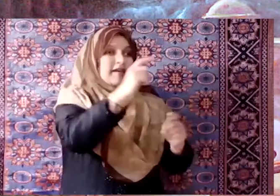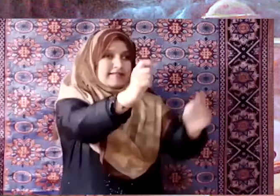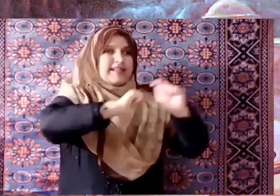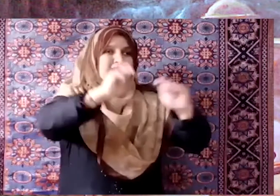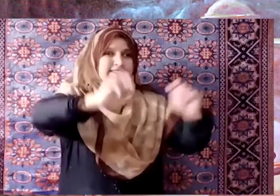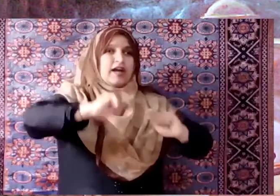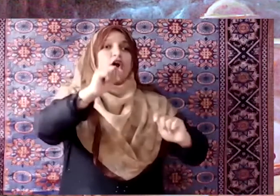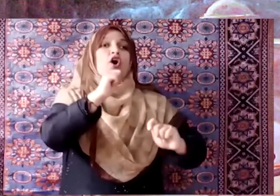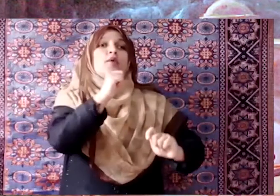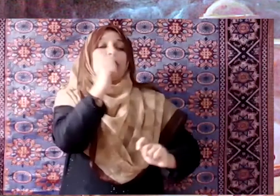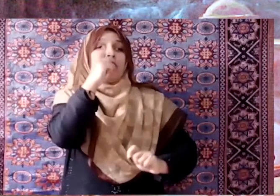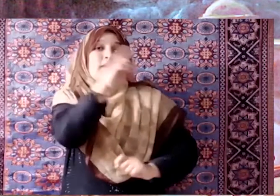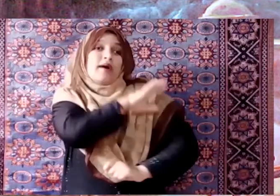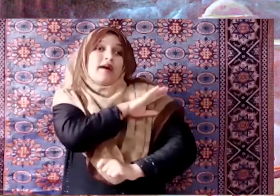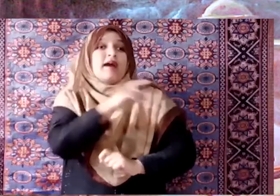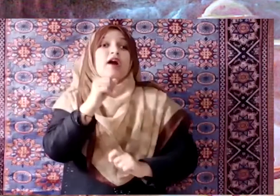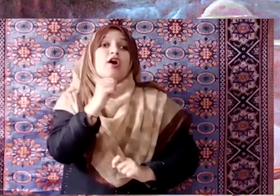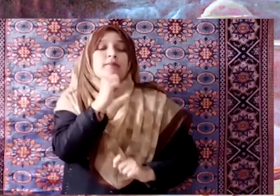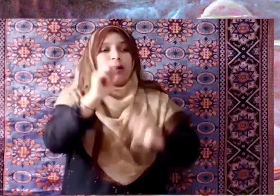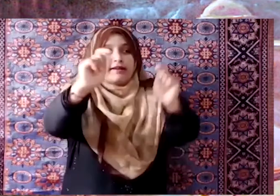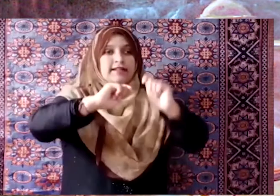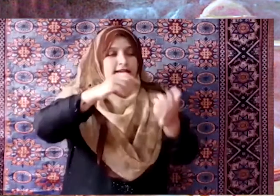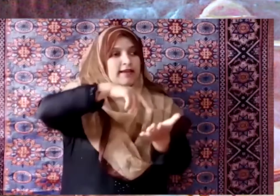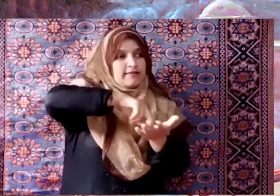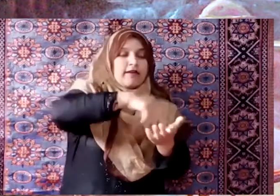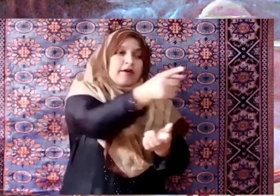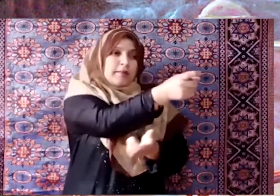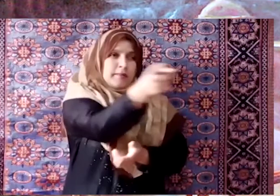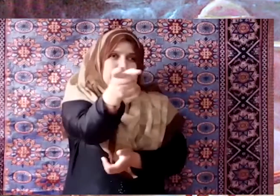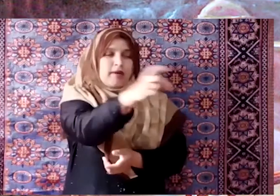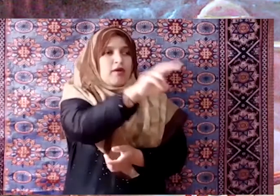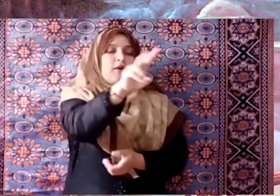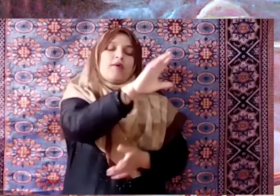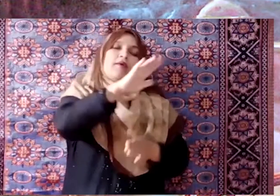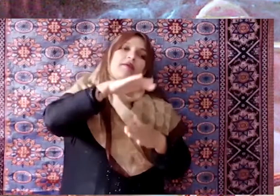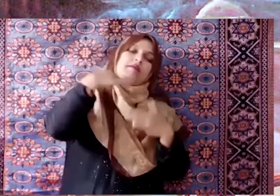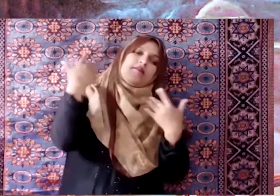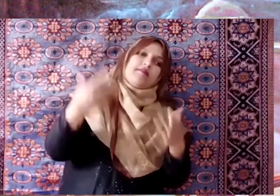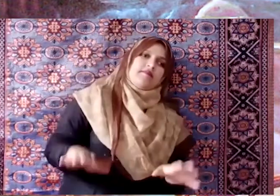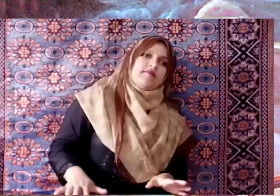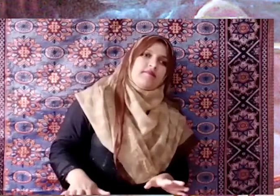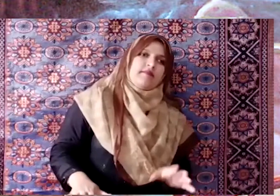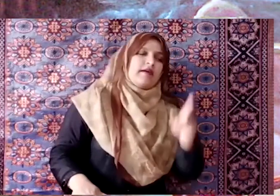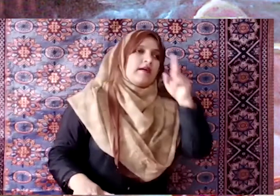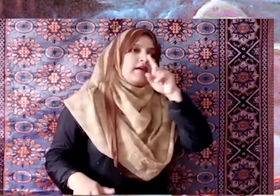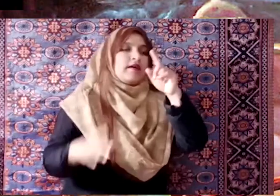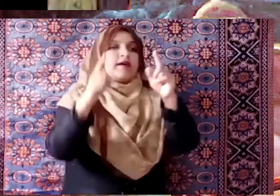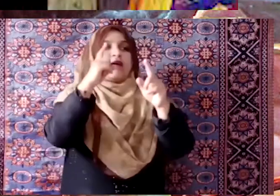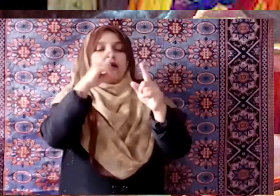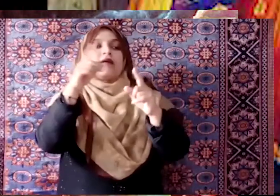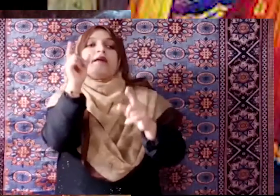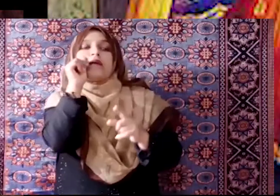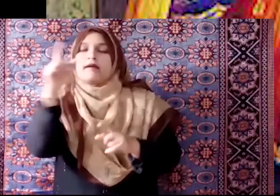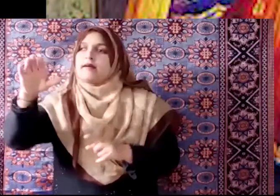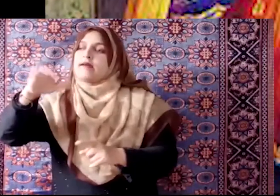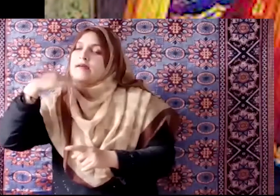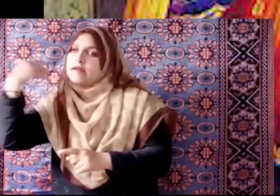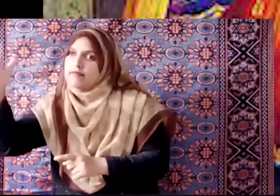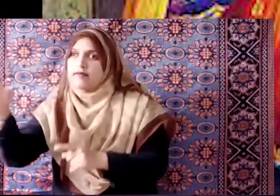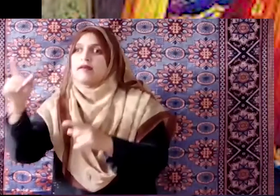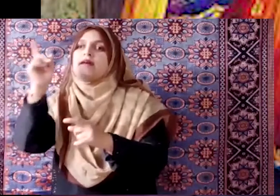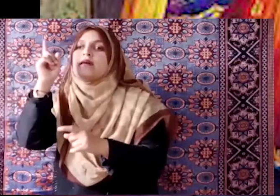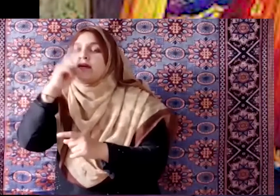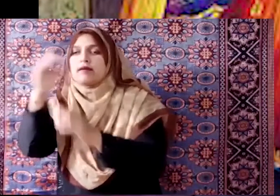پہنچے تو سیالوں نے ان کو قتل کر دیا تھا۔ کچھ داستان نویسوں نے یوں لکھا کہ رانجھا کو قتل کر دیا گیا